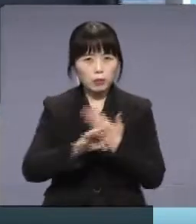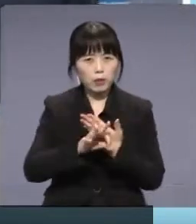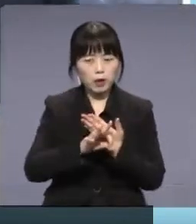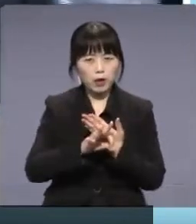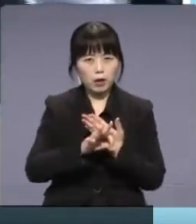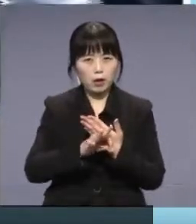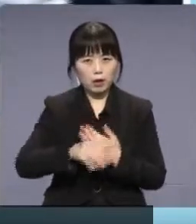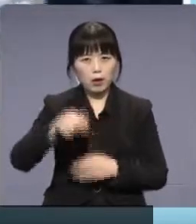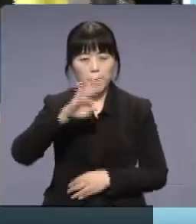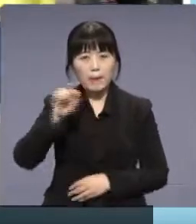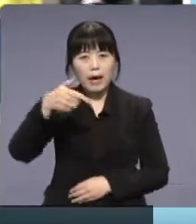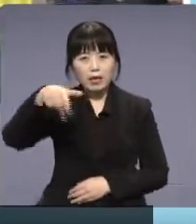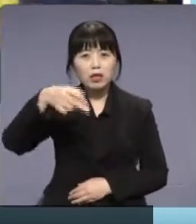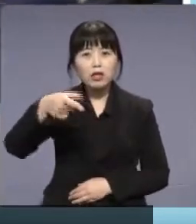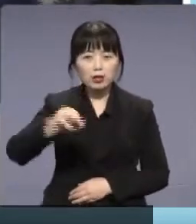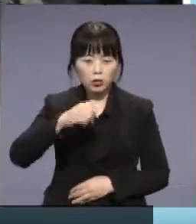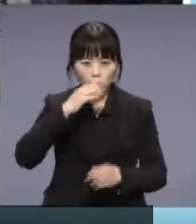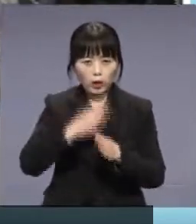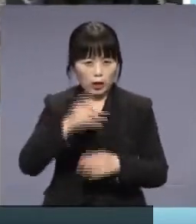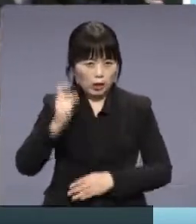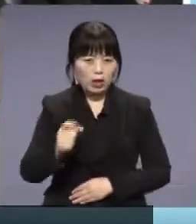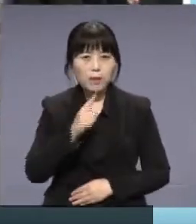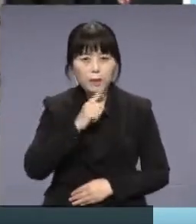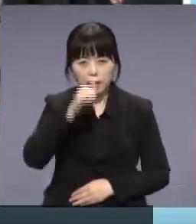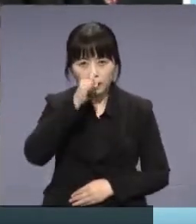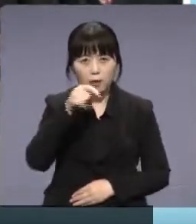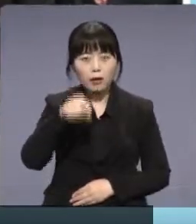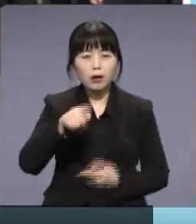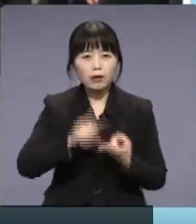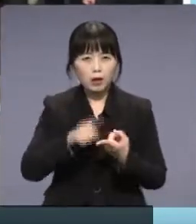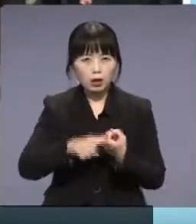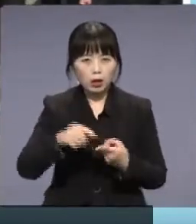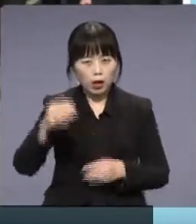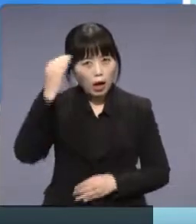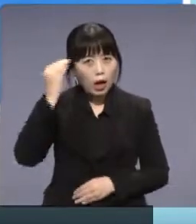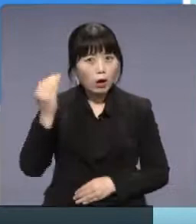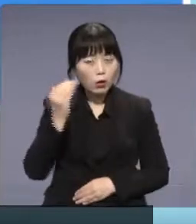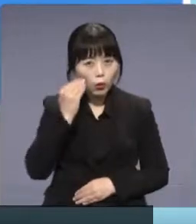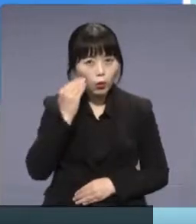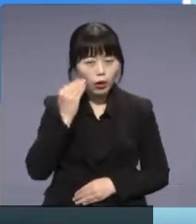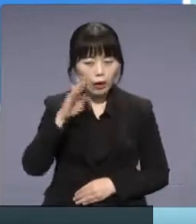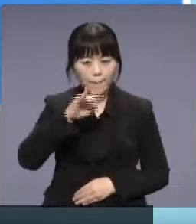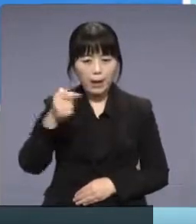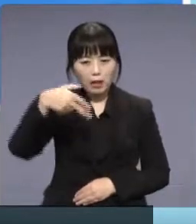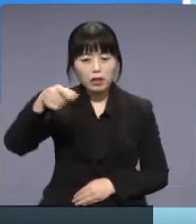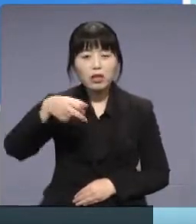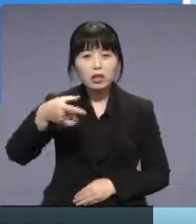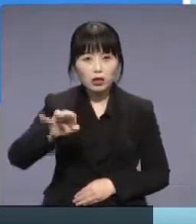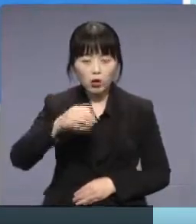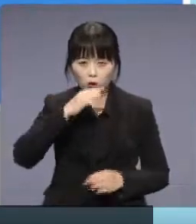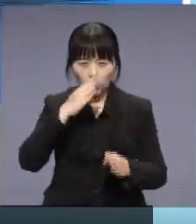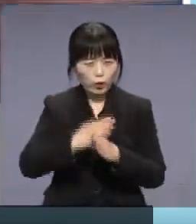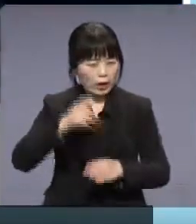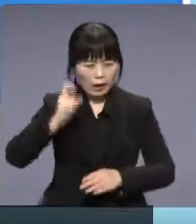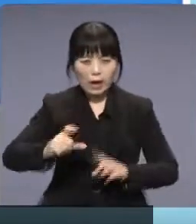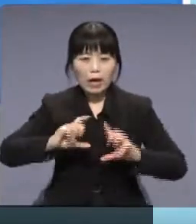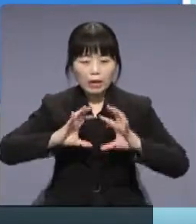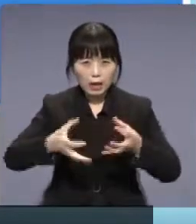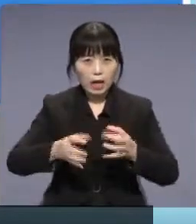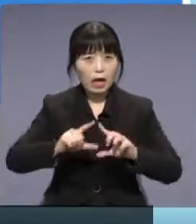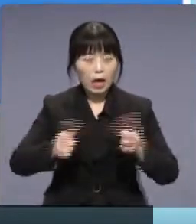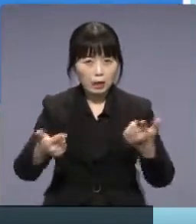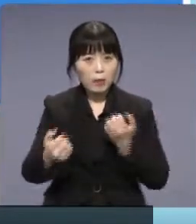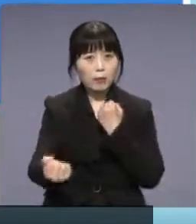반지성주의가 강해진다고들 하거든요. 네. 근데 이제 거기에 대해서 우리나라가 지금 말씀드린 것처럼 반지성주의가 사실은 그렇게 강한 나라가 아닌데도